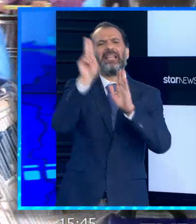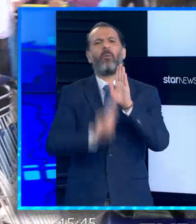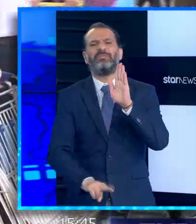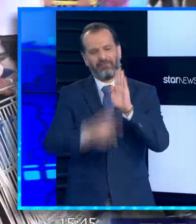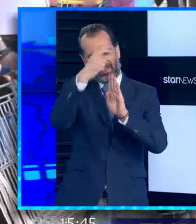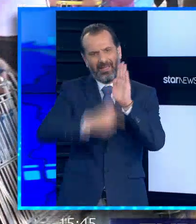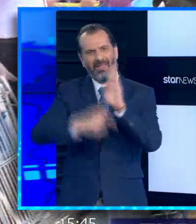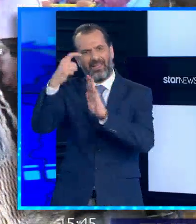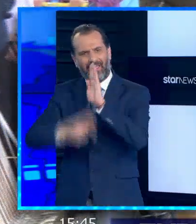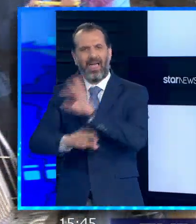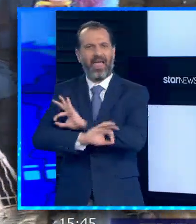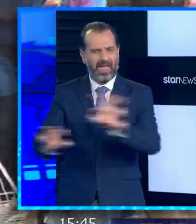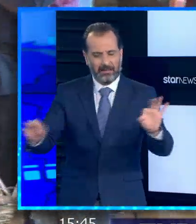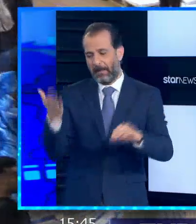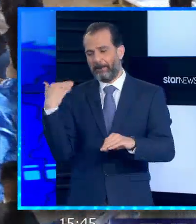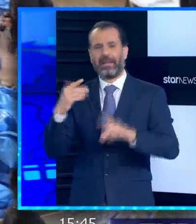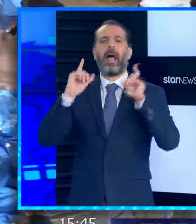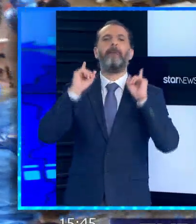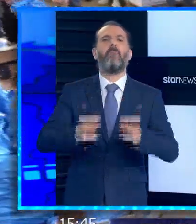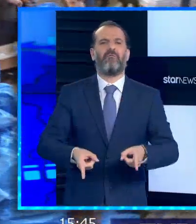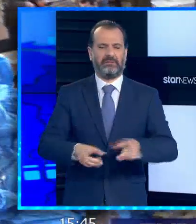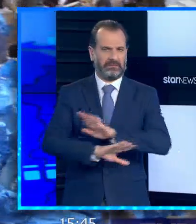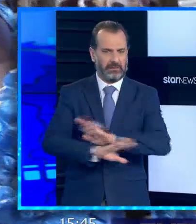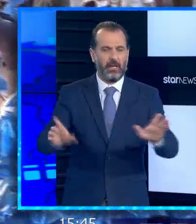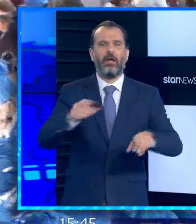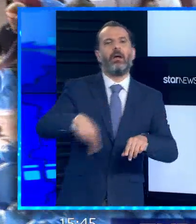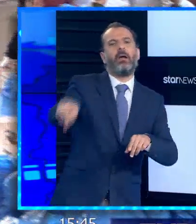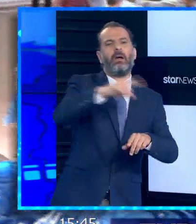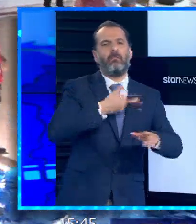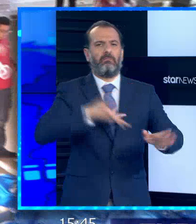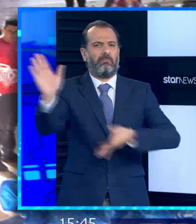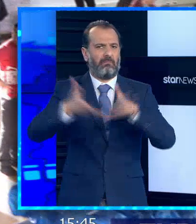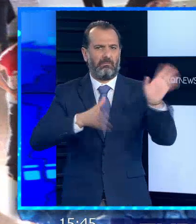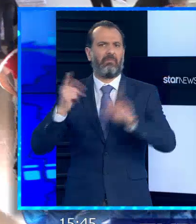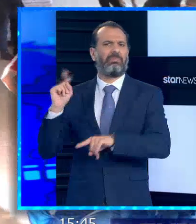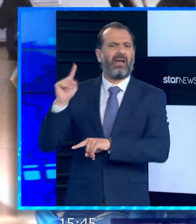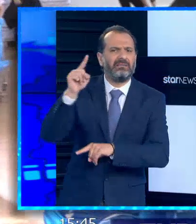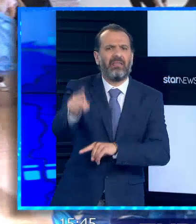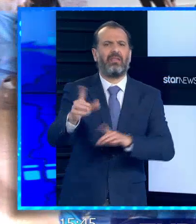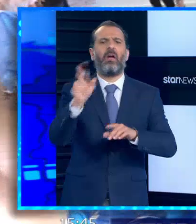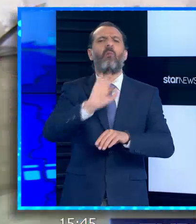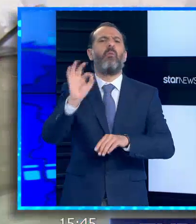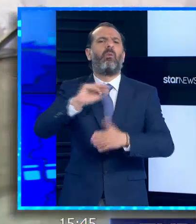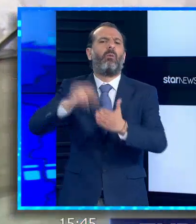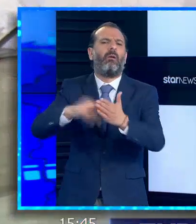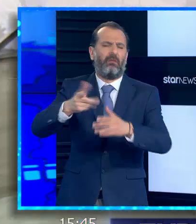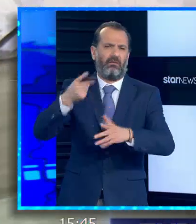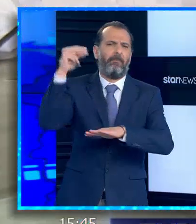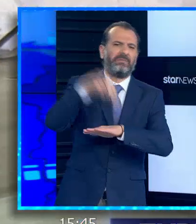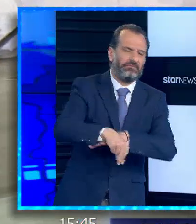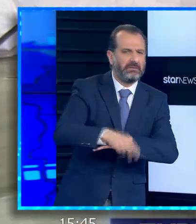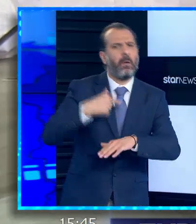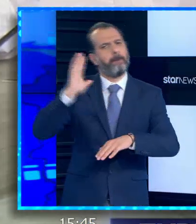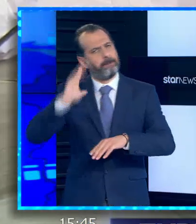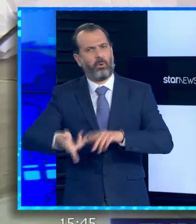πριν από λίγο εξεδόθηκε απόφαση σύμφωνα με την οποία όσοι μετακινηθούν για να ψηφίσουν εκεί που είναι οι ετεροδημότητες, θα πρέπει να πούμε, θα μπορούν